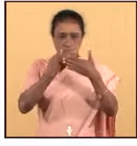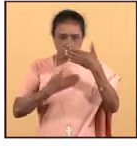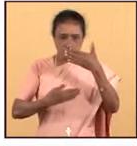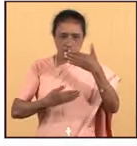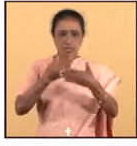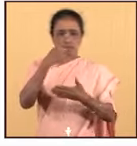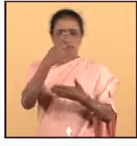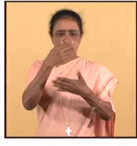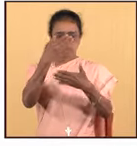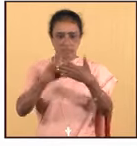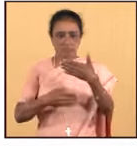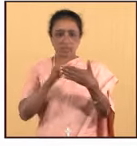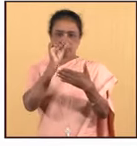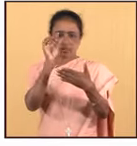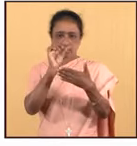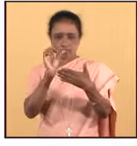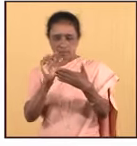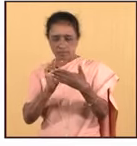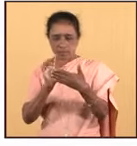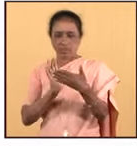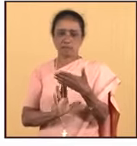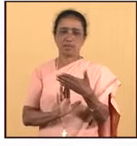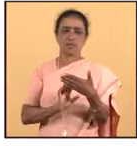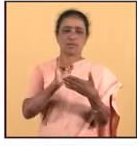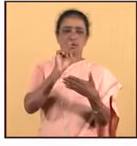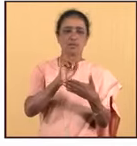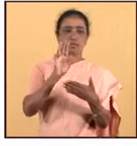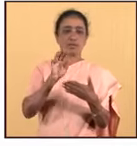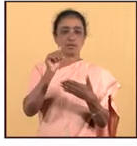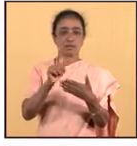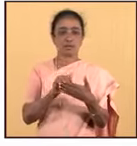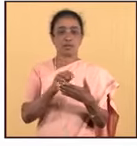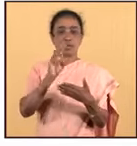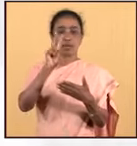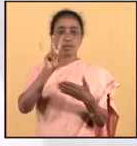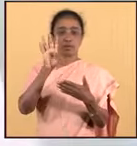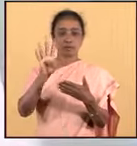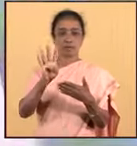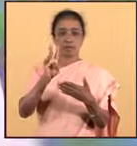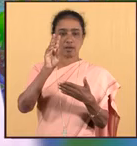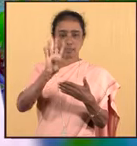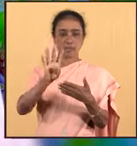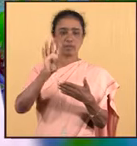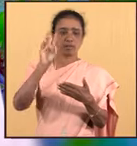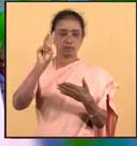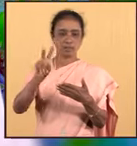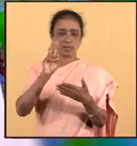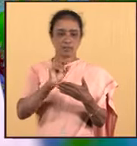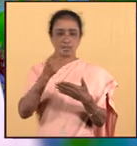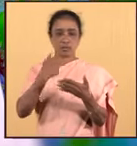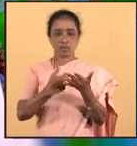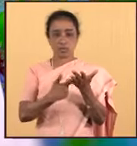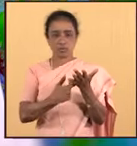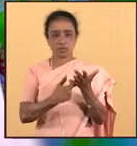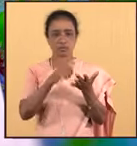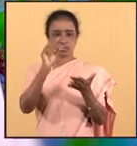இந்திய அரசியலமைப்பு முகவுரை. இதுதான் இதில் தான் நம்ம சொல்லியிருக்கோம், என்ன சொல்லியிருக்கோம், 1976 42 சட்ட